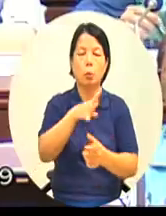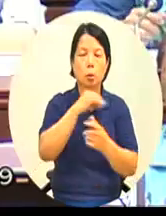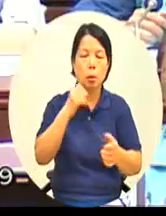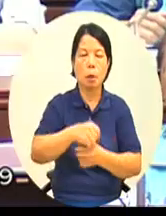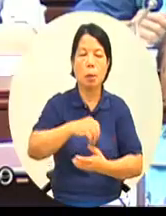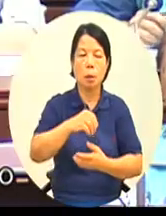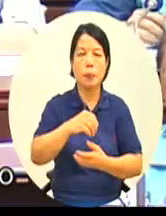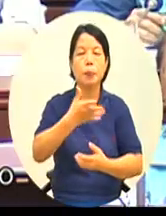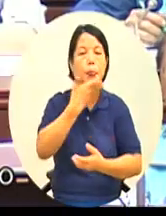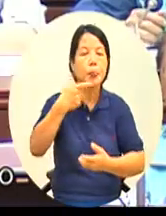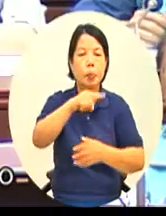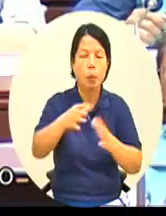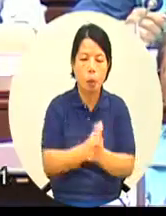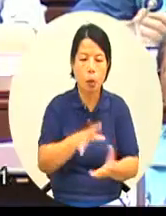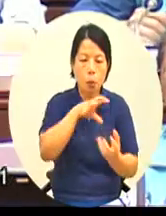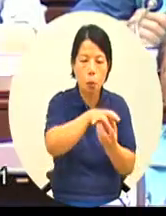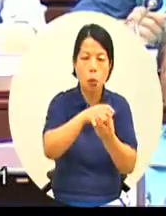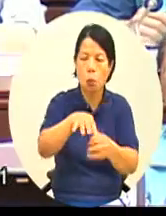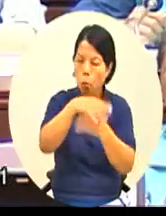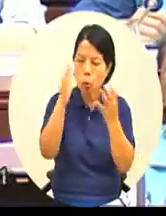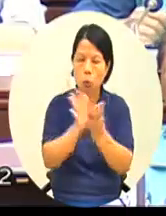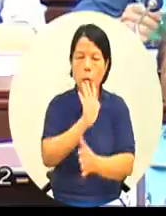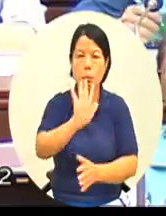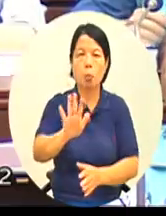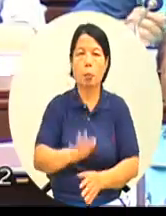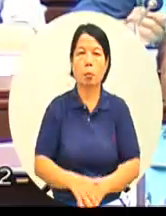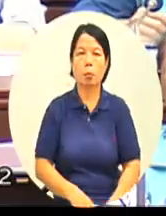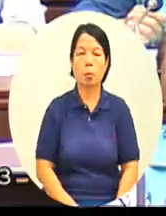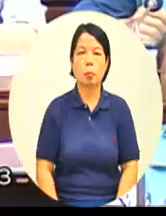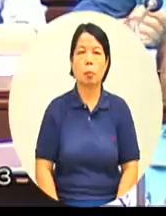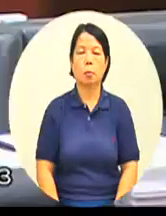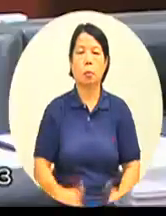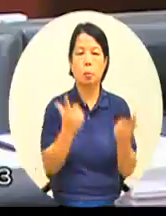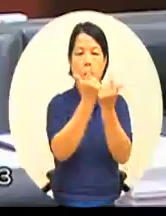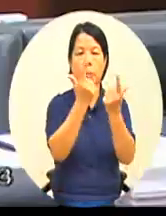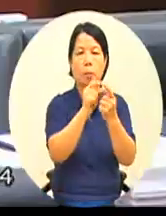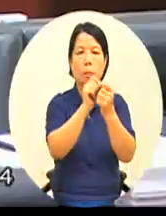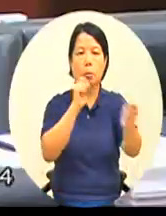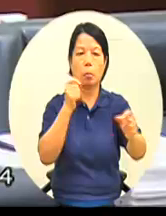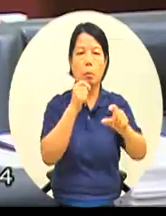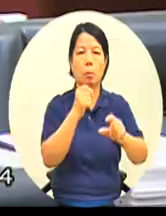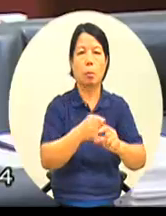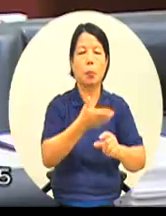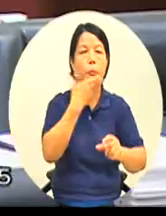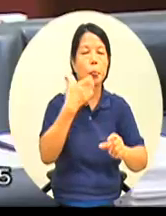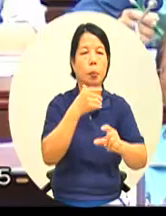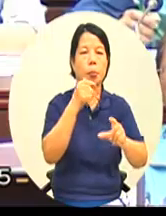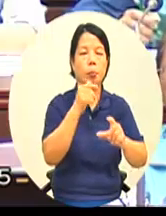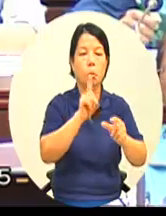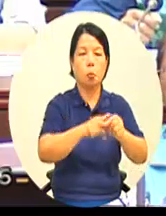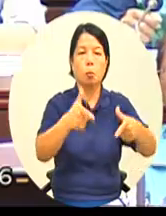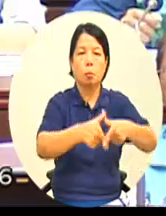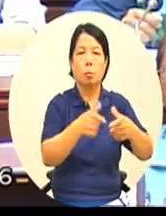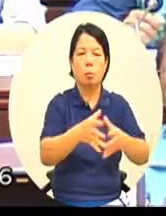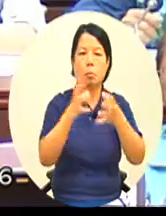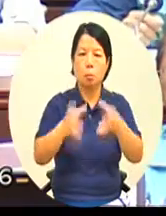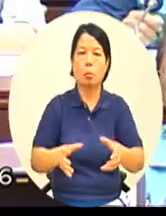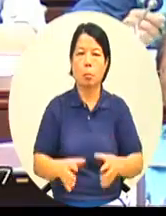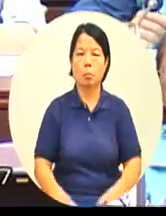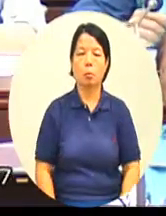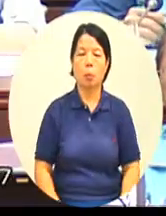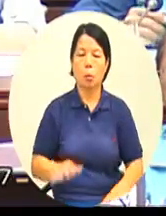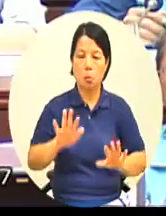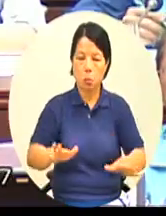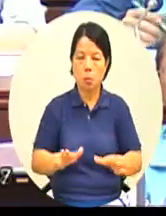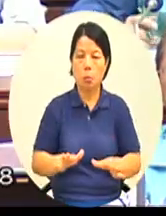餐，但是不是每一个老人中心都 有，没 有 办法像北长青这么健全的来建构。 对，但是我们希望怎么样把在地现